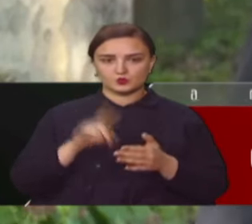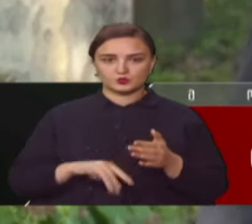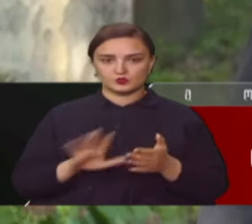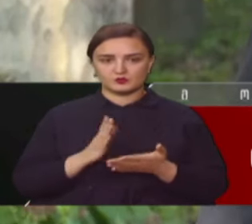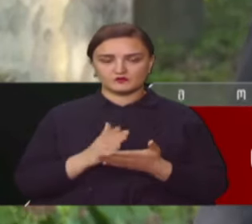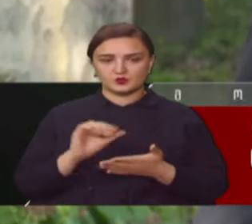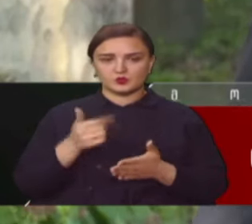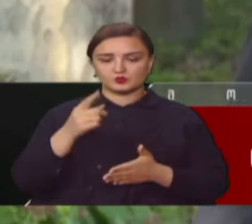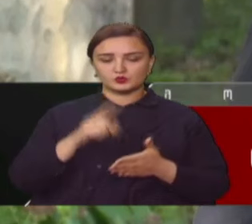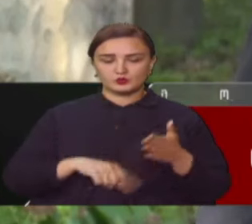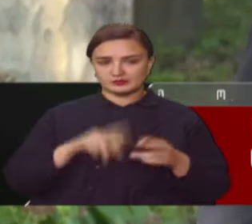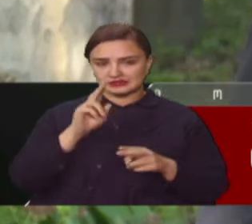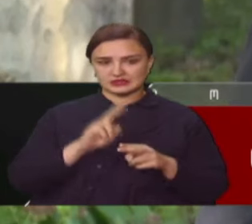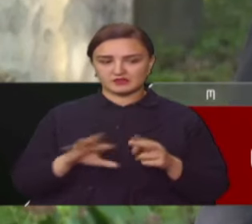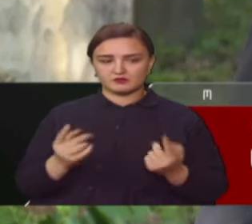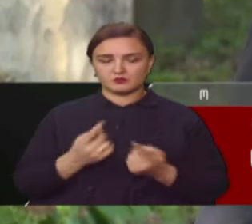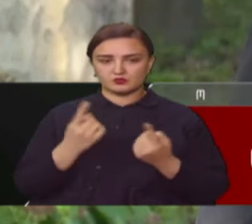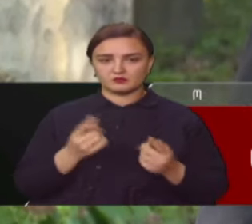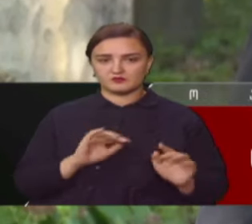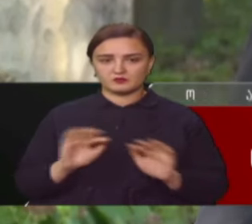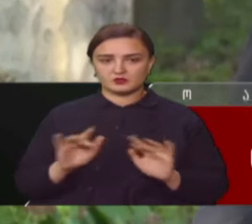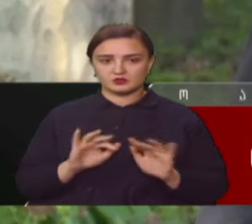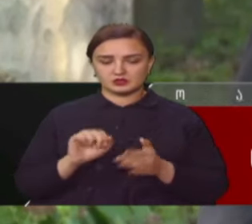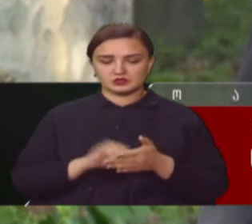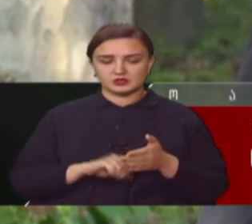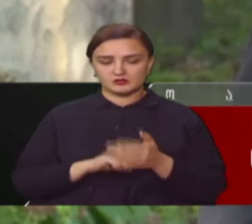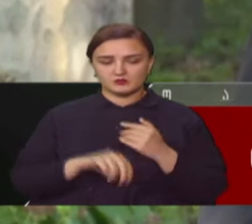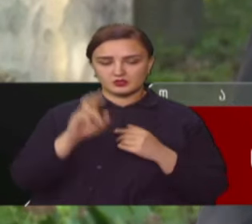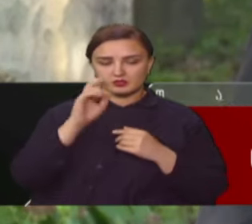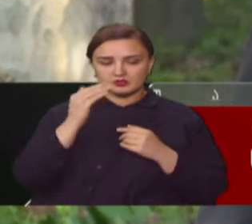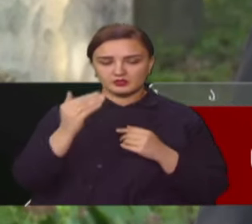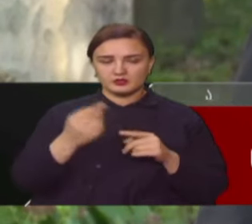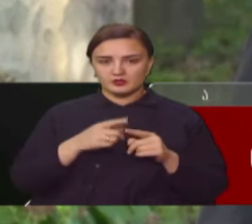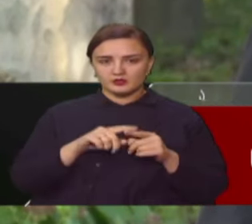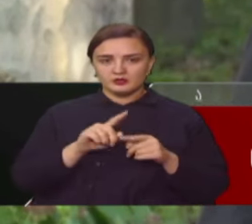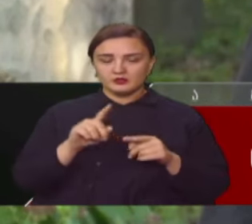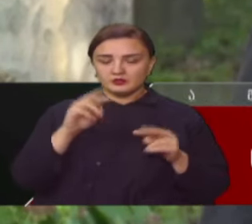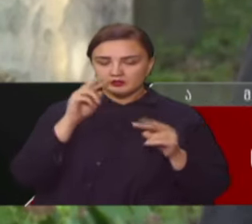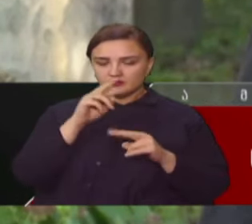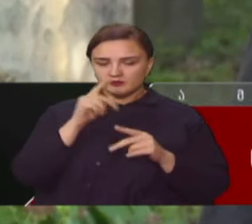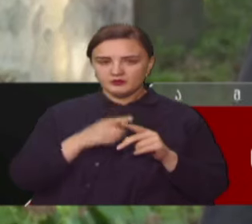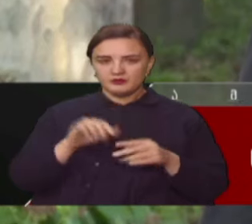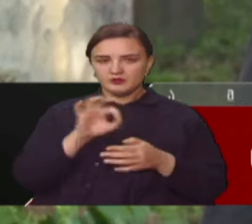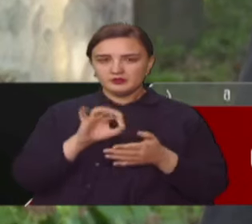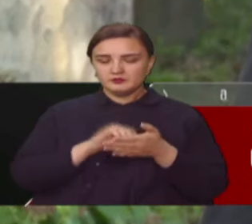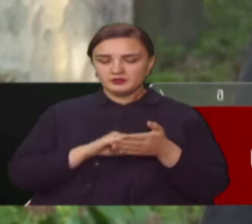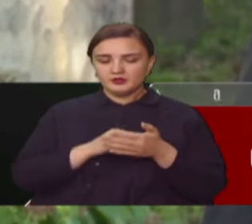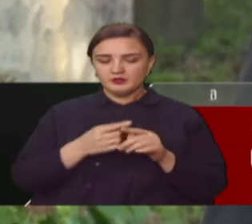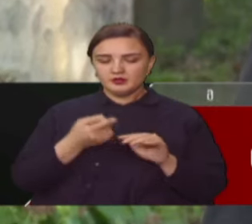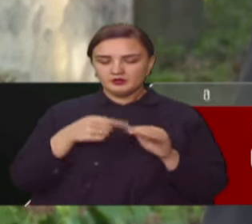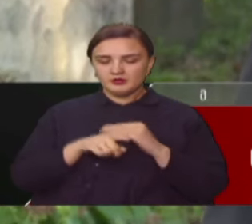როგორც ნდობის დაკარგვის ბუნებრივი პროცესის გამო, ასევე ხელისუფლების მიერ დაშვებული გარკვეული შეცდომების გამო. აქედან